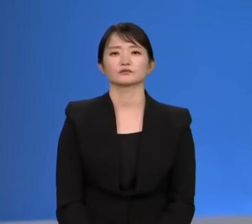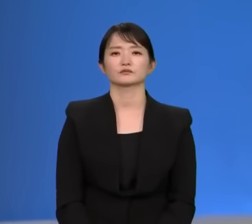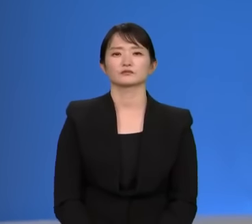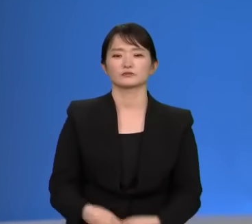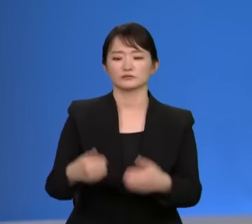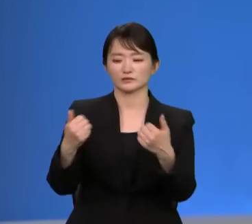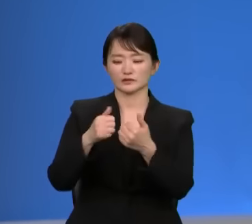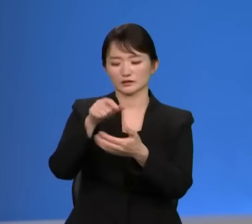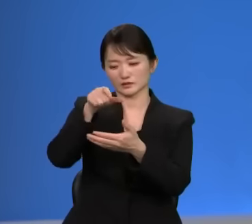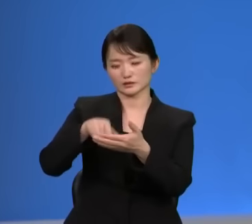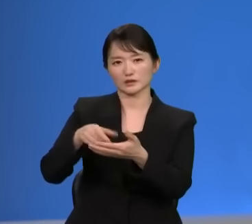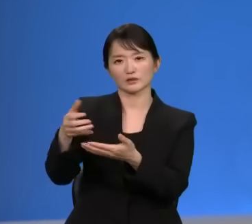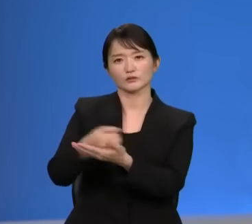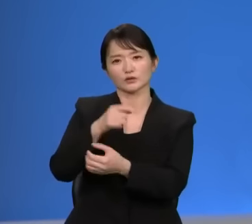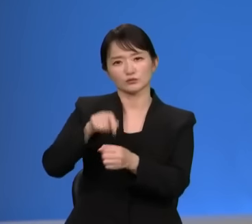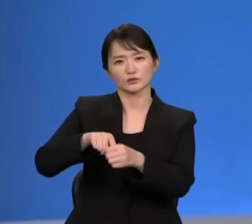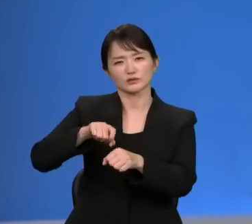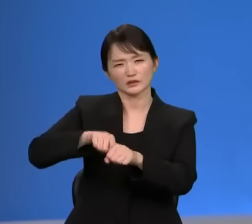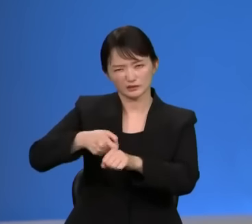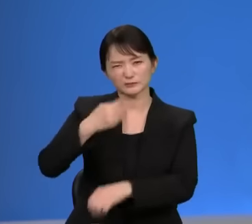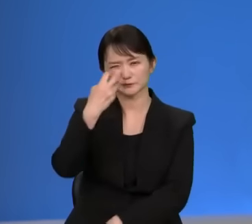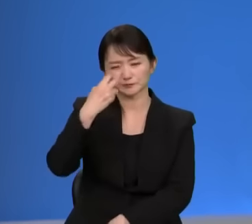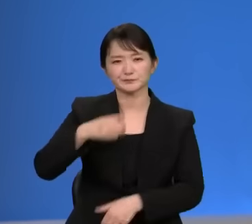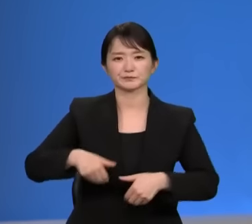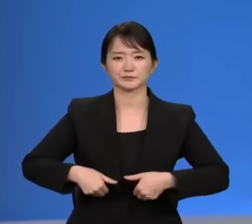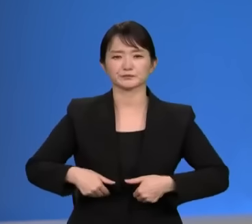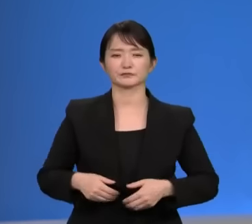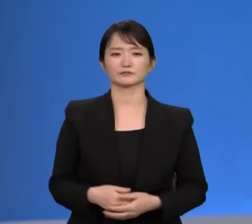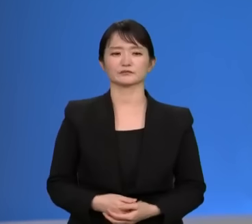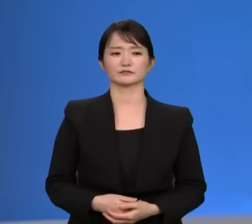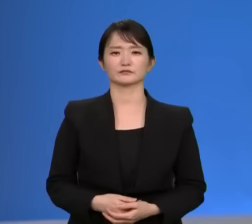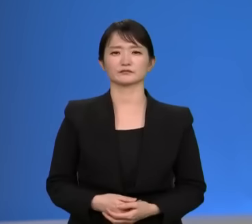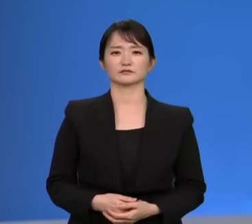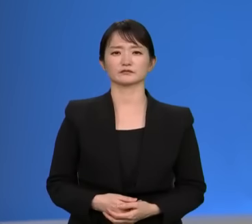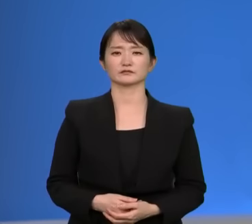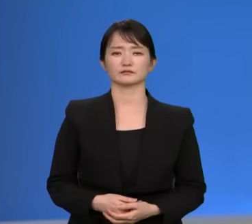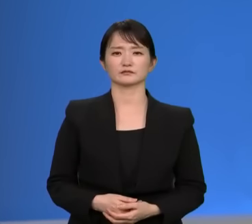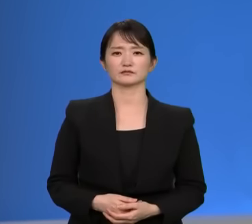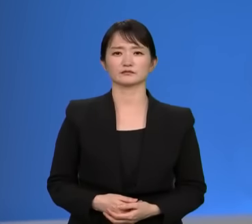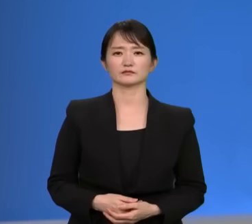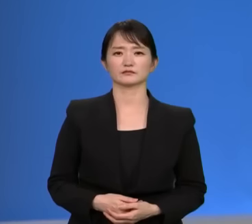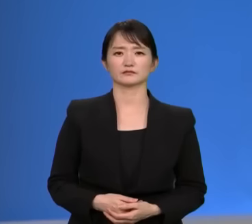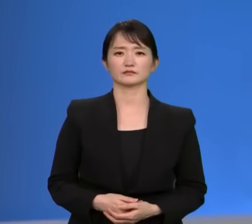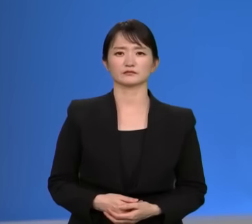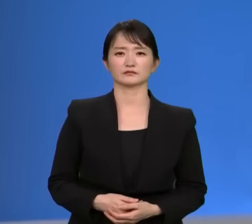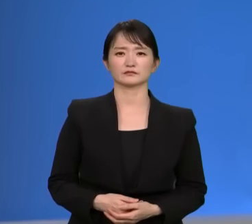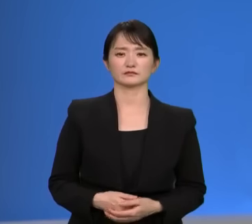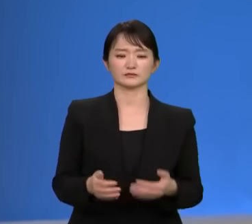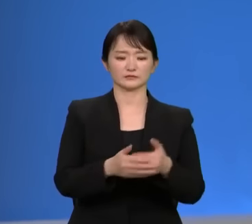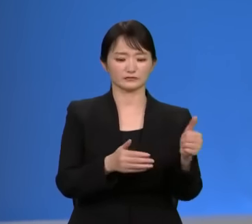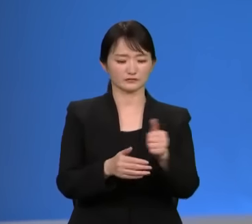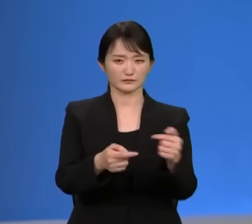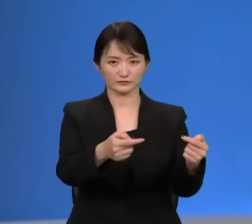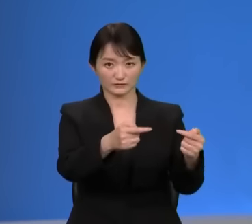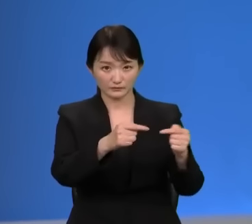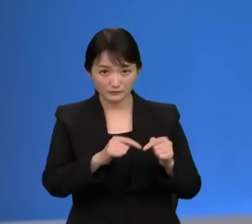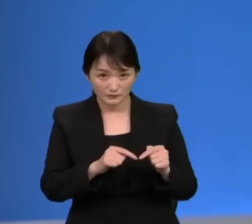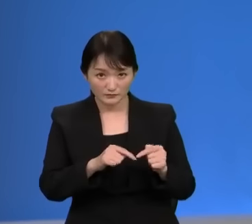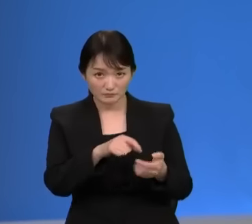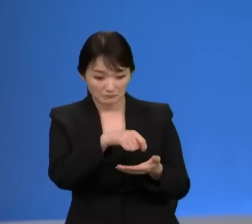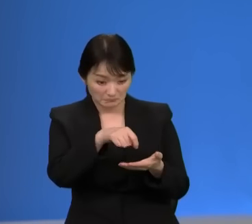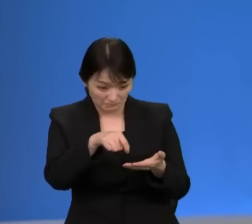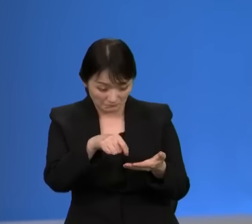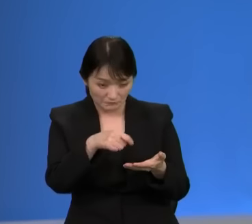위해선 강제 수사가 필요합니다 하지만 국 참석한 국무위원들의 메모도 또 수사의 단서가 될 수